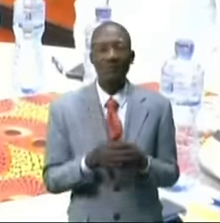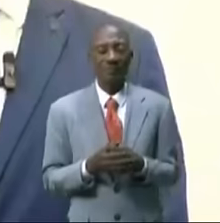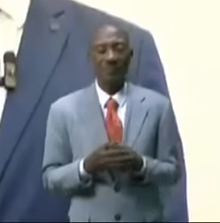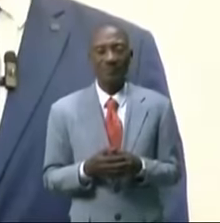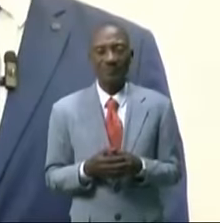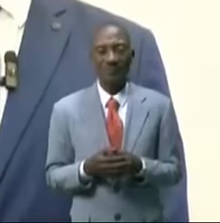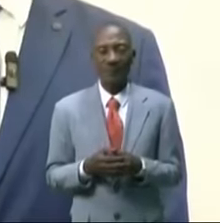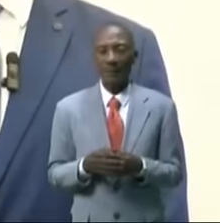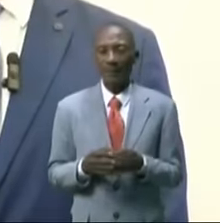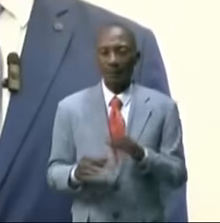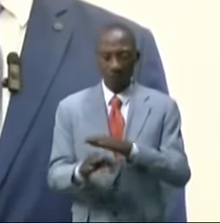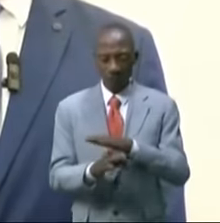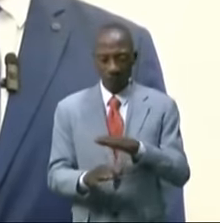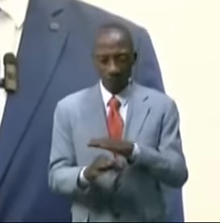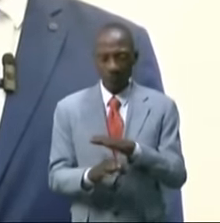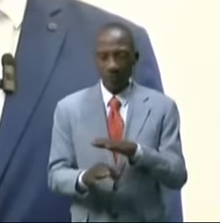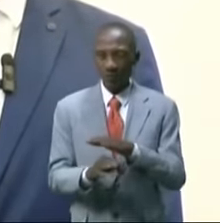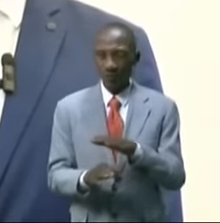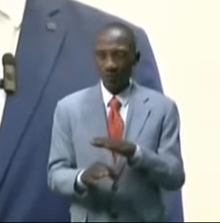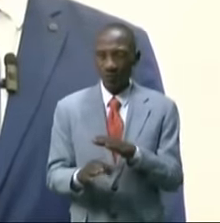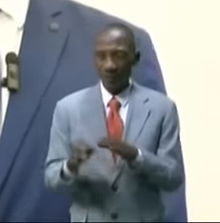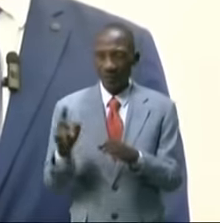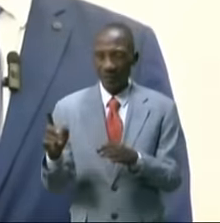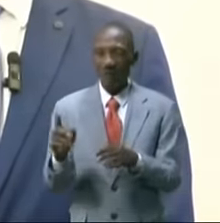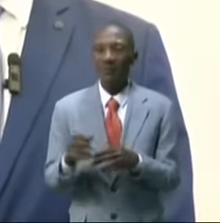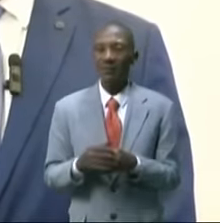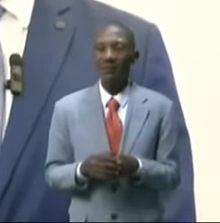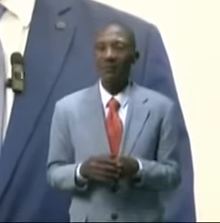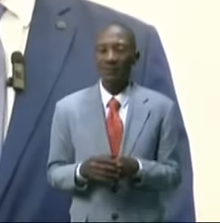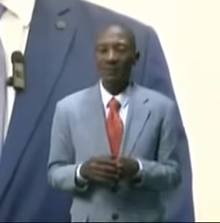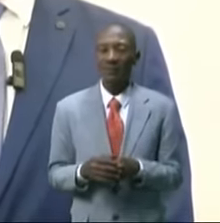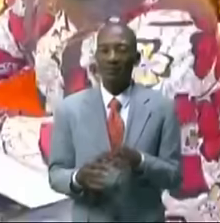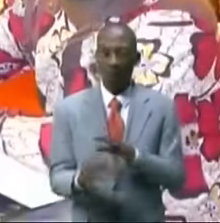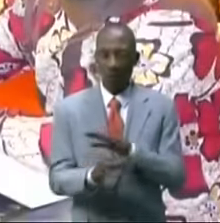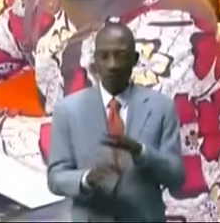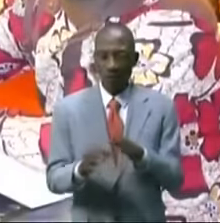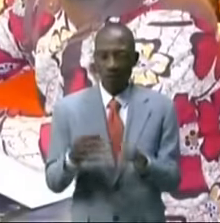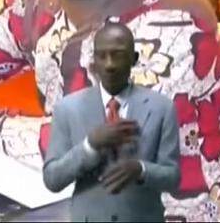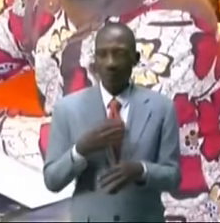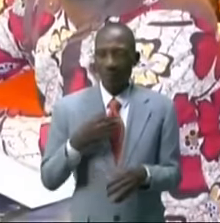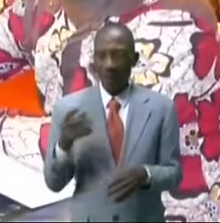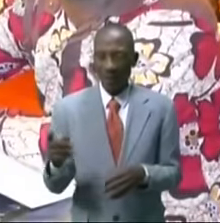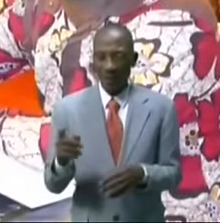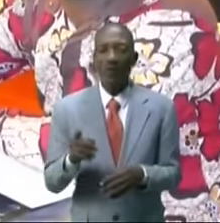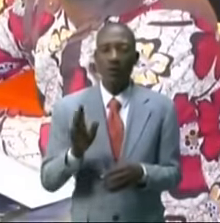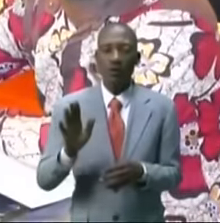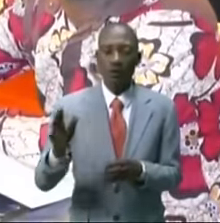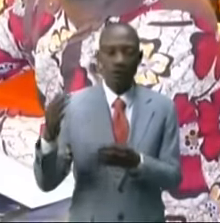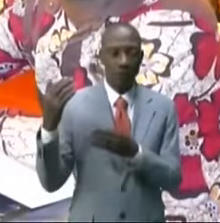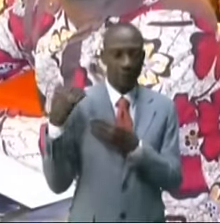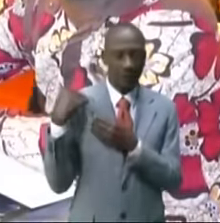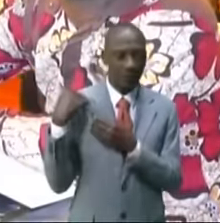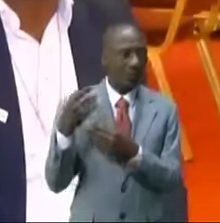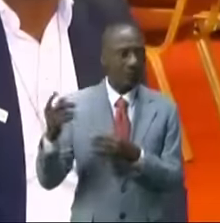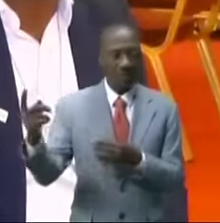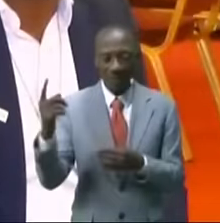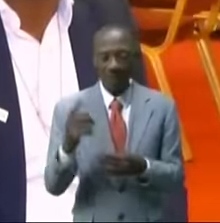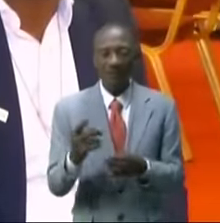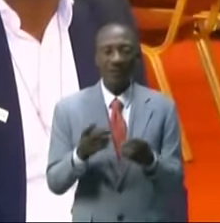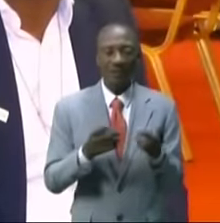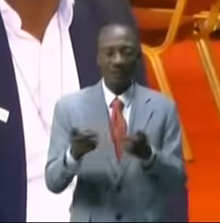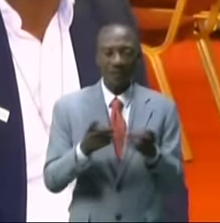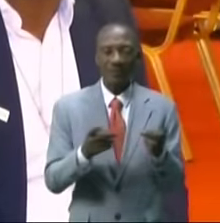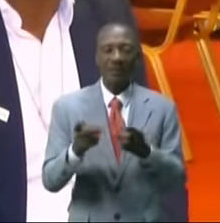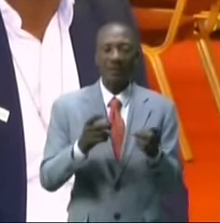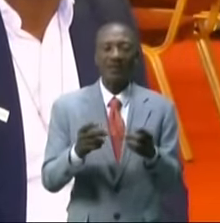Elisabeth Glazer Egpaf, docteur Aimé Luandomboyo, a expliqué la raison d'être de ces projets tout en